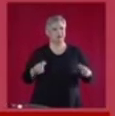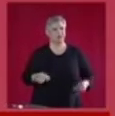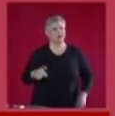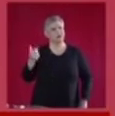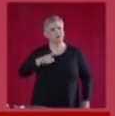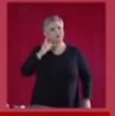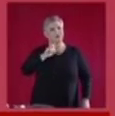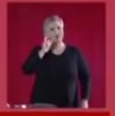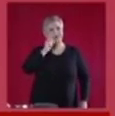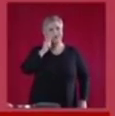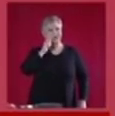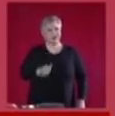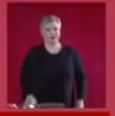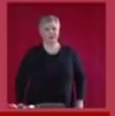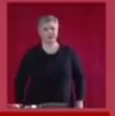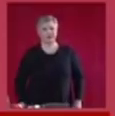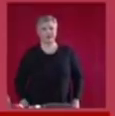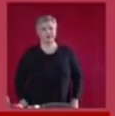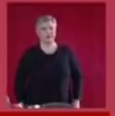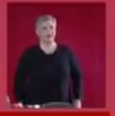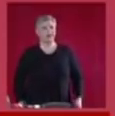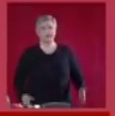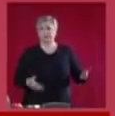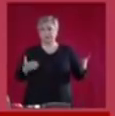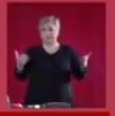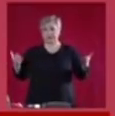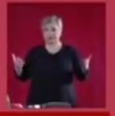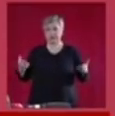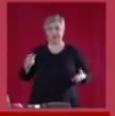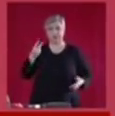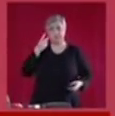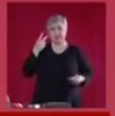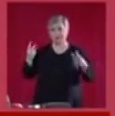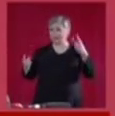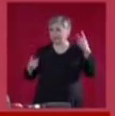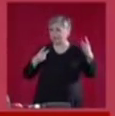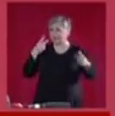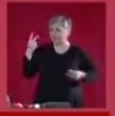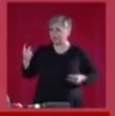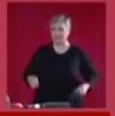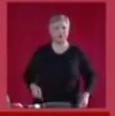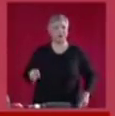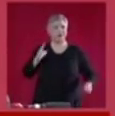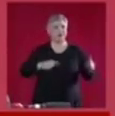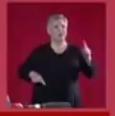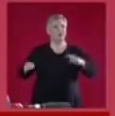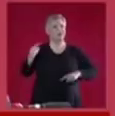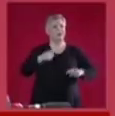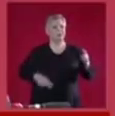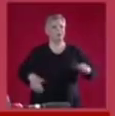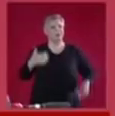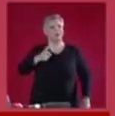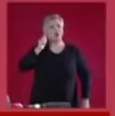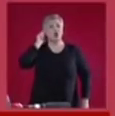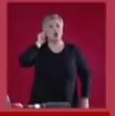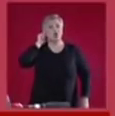υποψήφιες για να τις γνωρίσετε και να τους γνωρίσουμε καλύτερα θα λέω τα ονόματά τους και